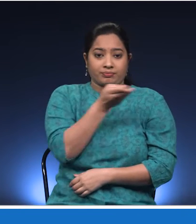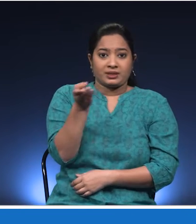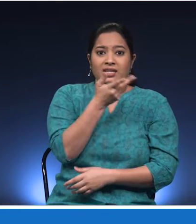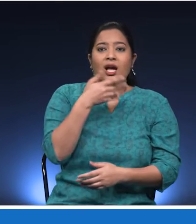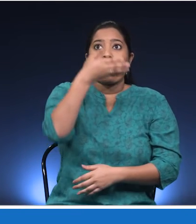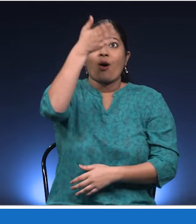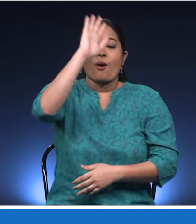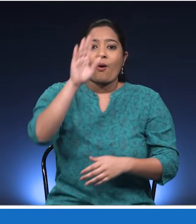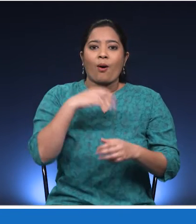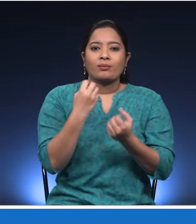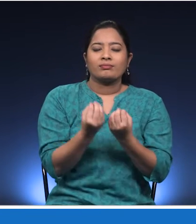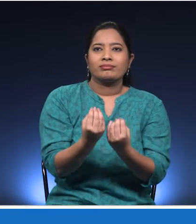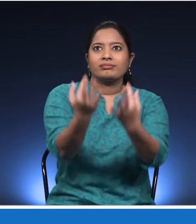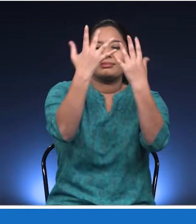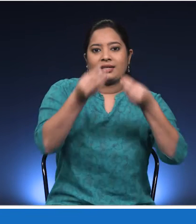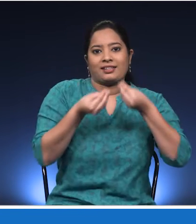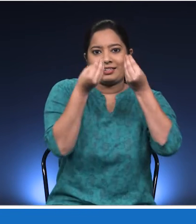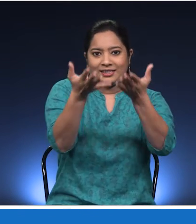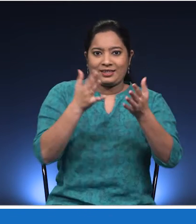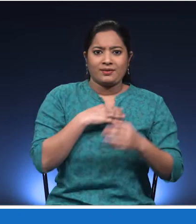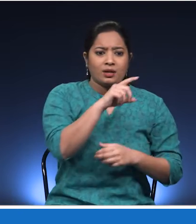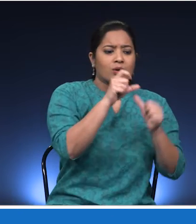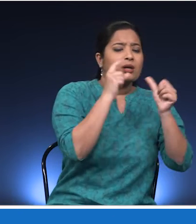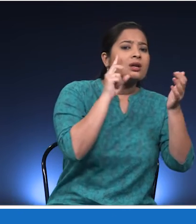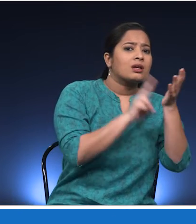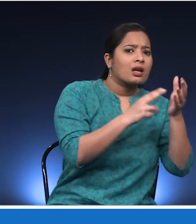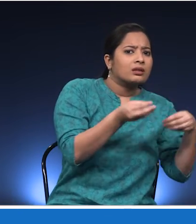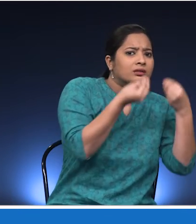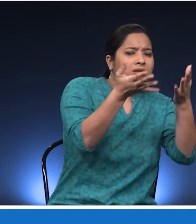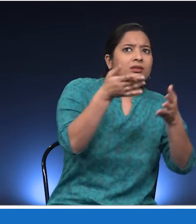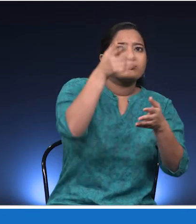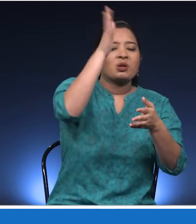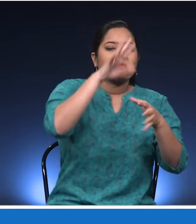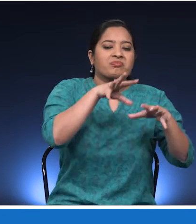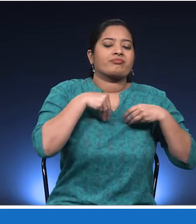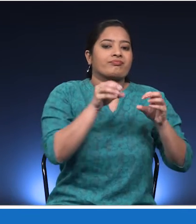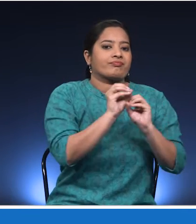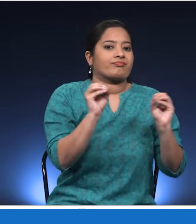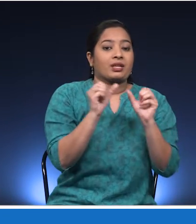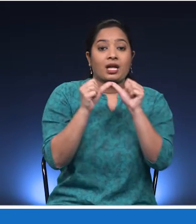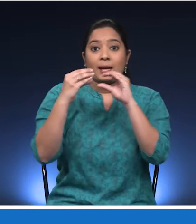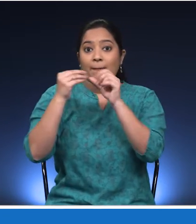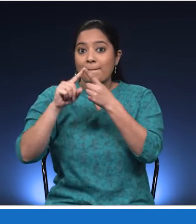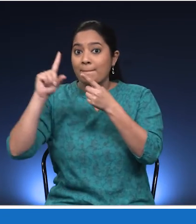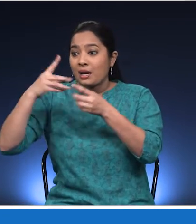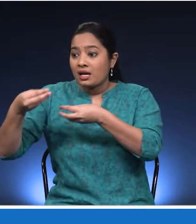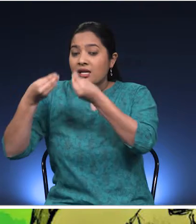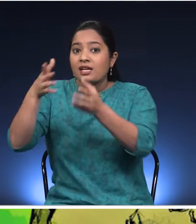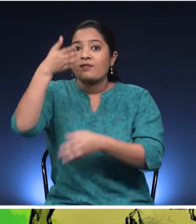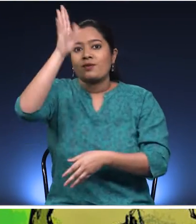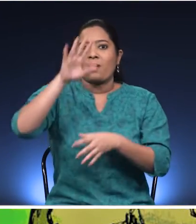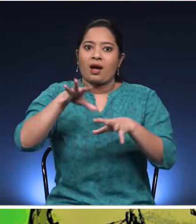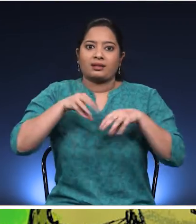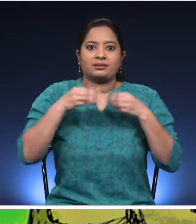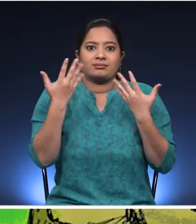भेंट लेके आए। और काइन की भेंट जो थी वो परमेश्वर ने स्वीकार नहीं की, हाबिल की भेंट परमेश्वर ने स्वीकार की।